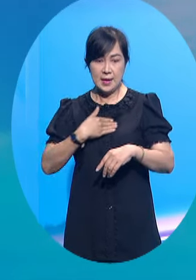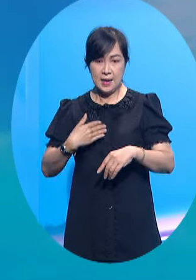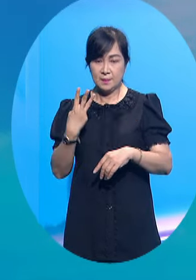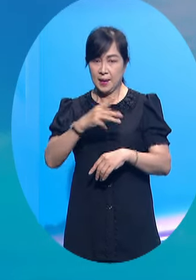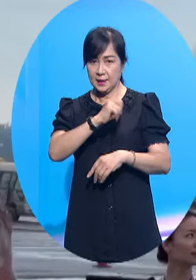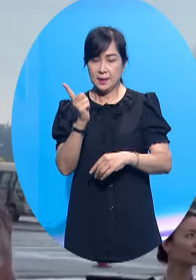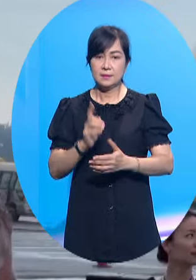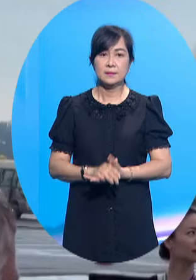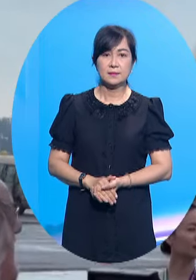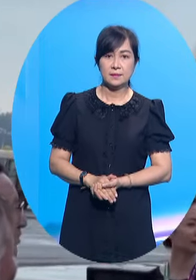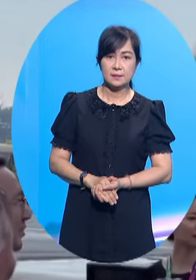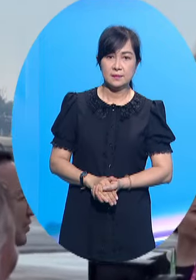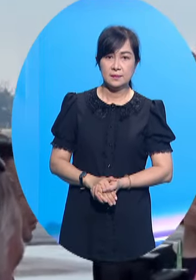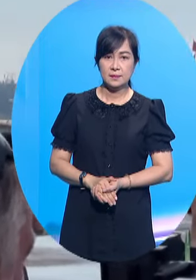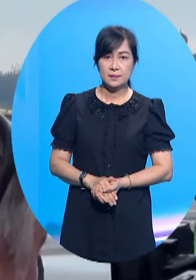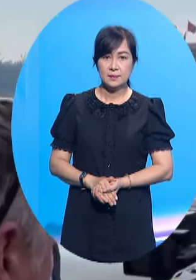ngày.